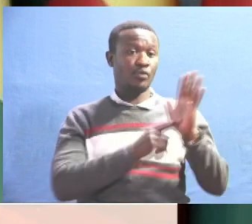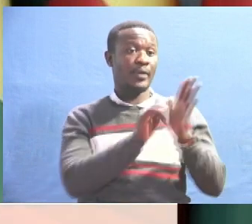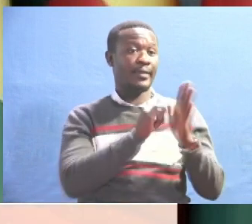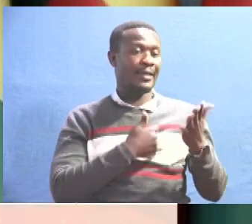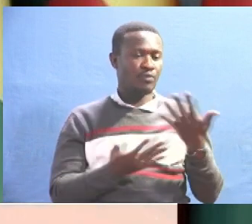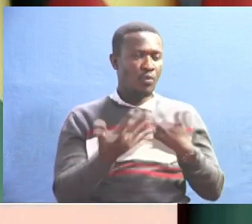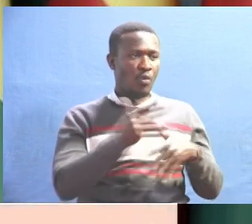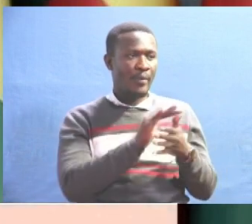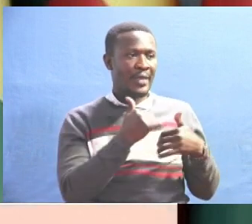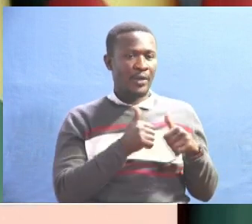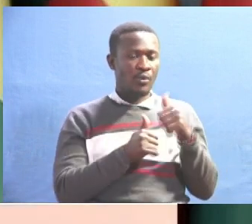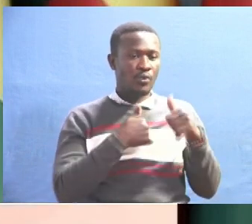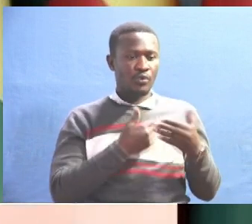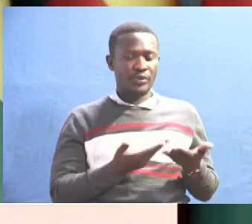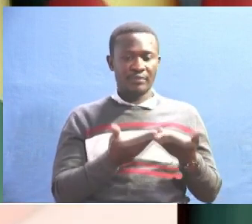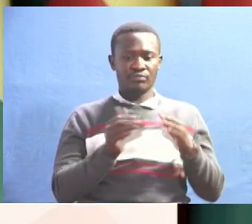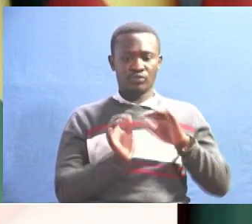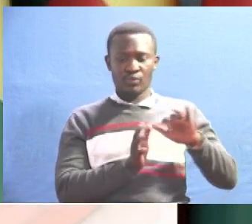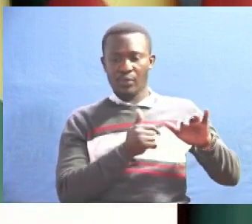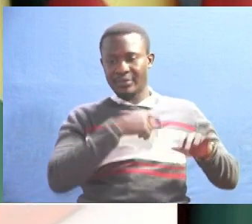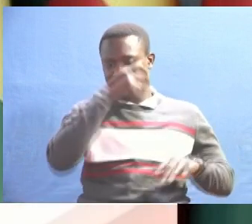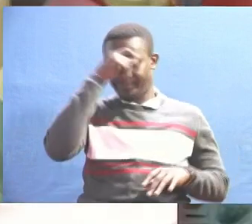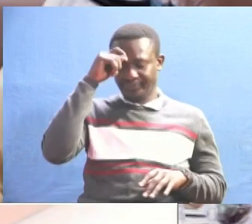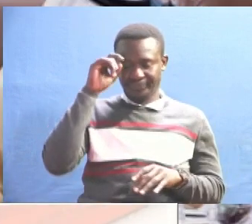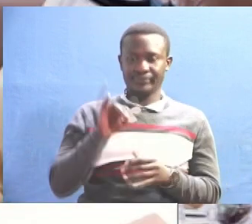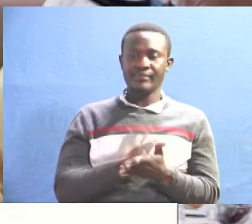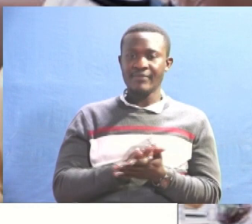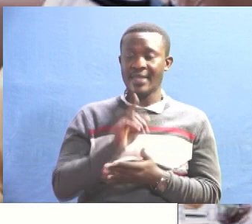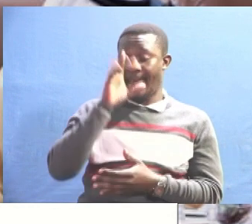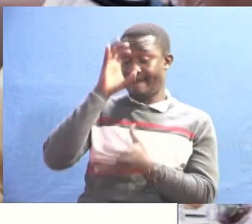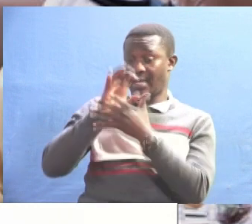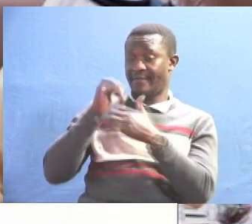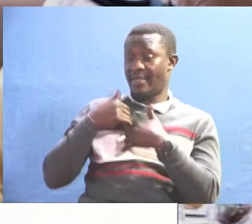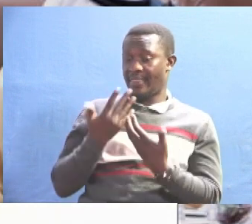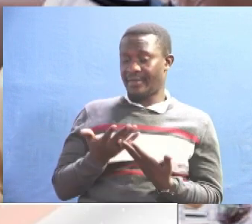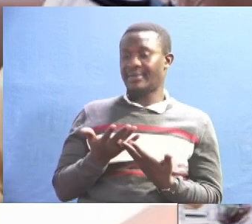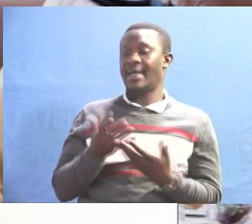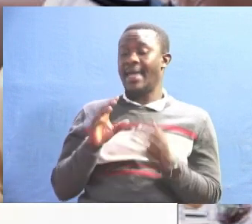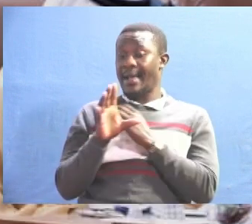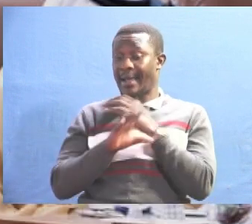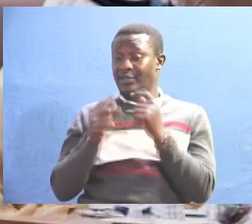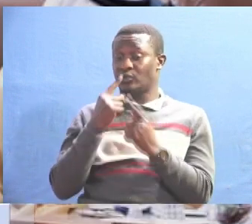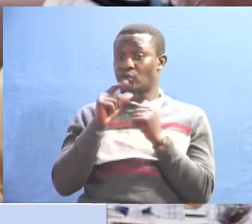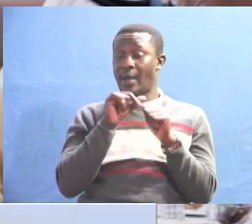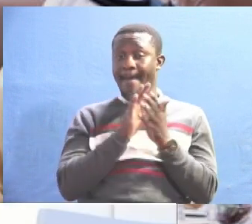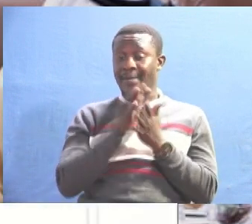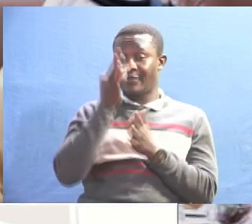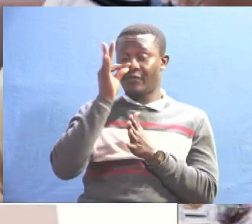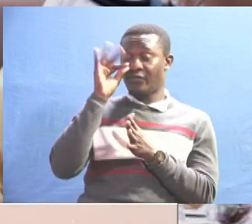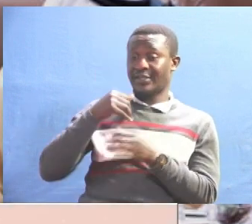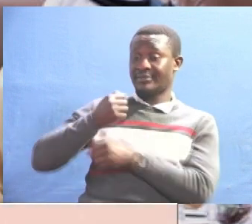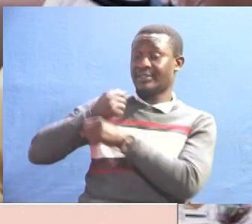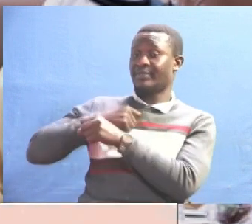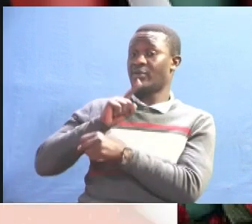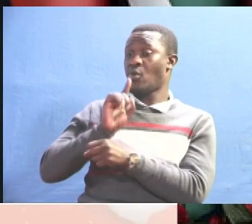hilo, jambo ambalo linamtoa Odinga jasho. Inaaminika pia kwamba nchi zinazozungumza Kifaransa zinamuunga